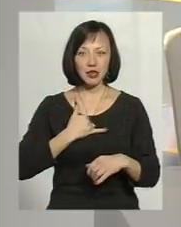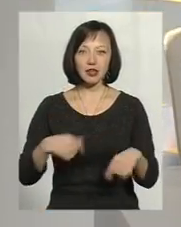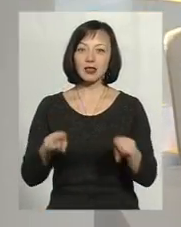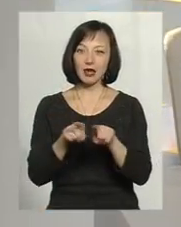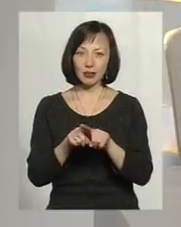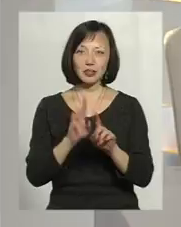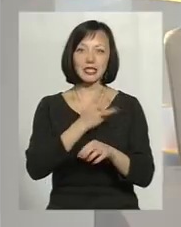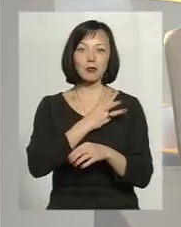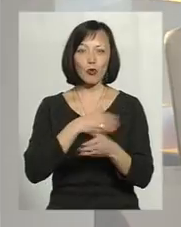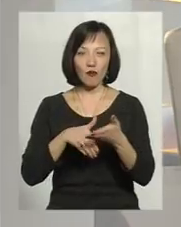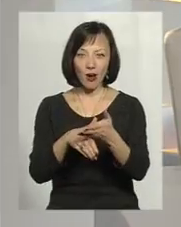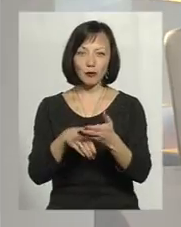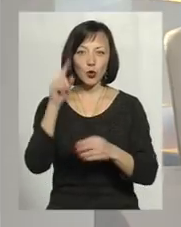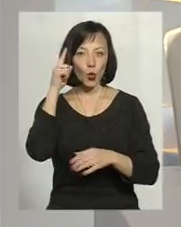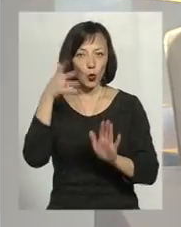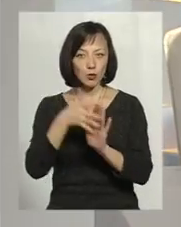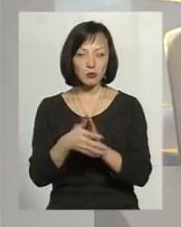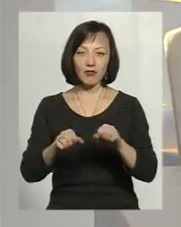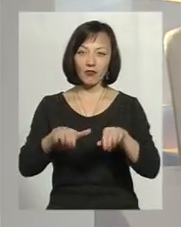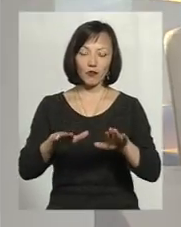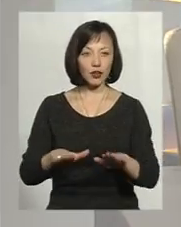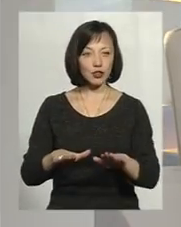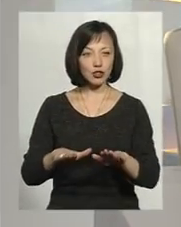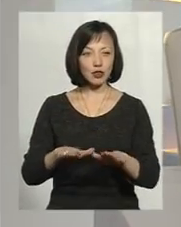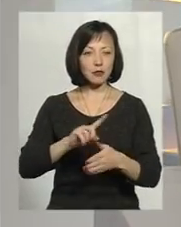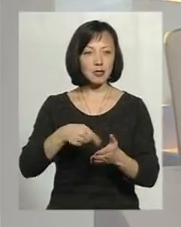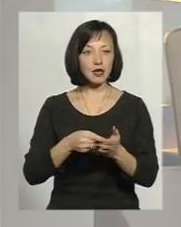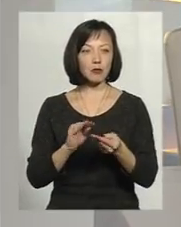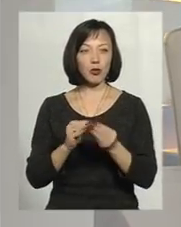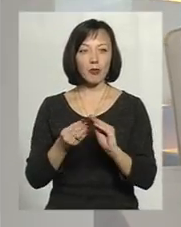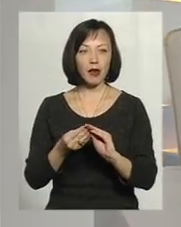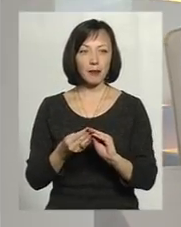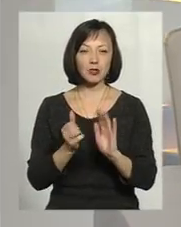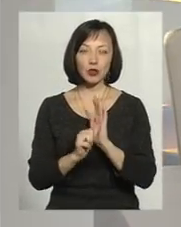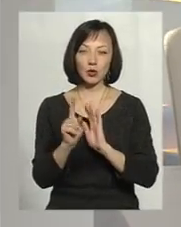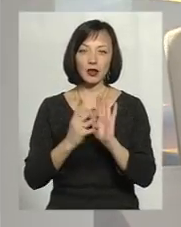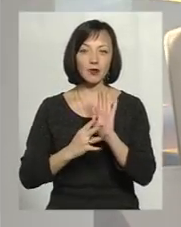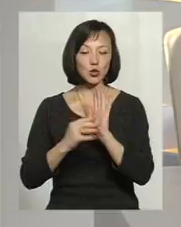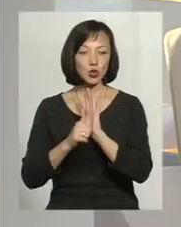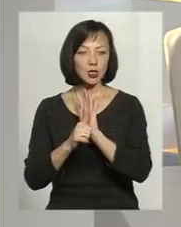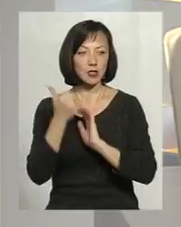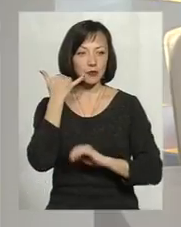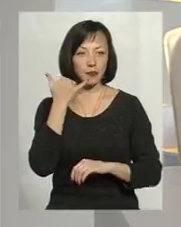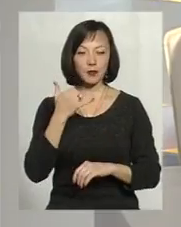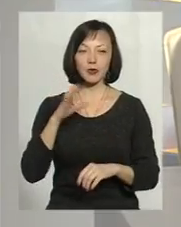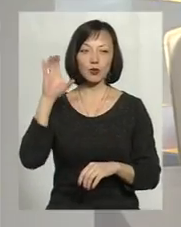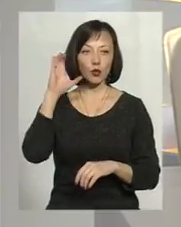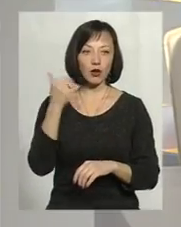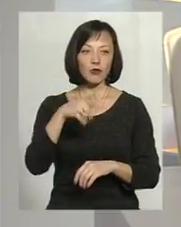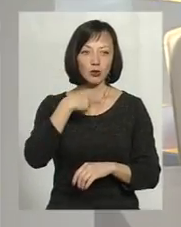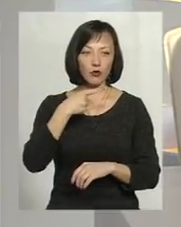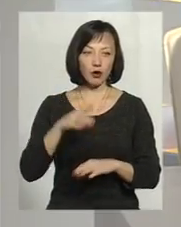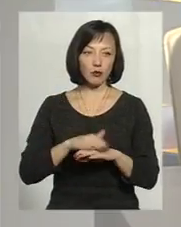теж стимулюватимуть до роздумів і до вирішення міських проблем. 61-90-60. Слухаю вас. Говоріть, будь ласка.